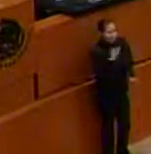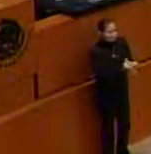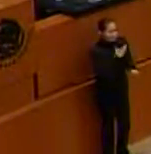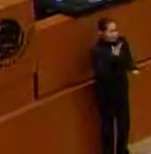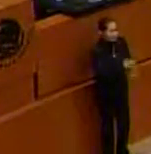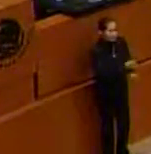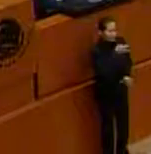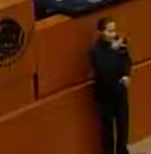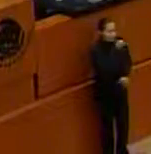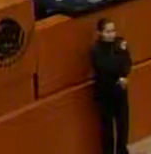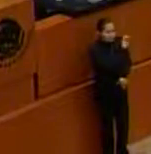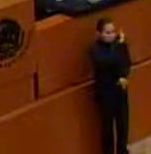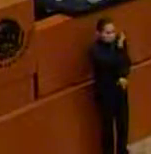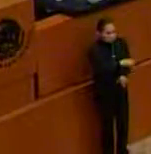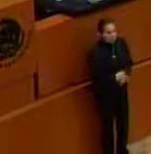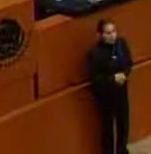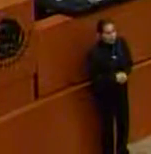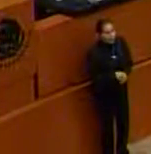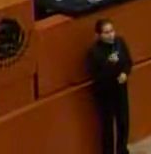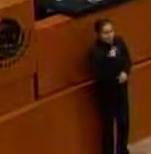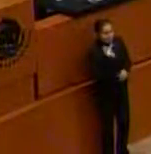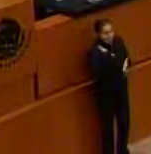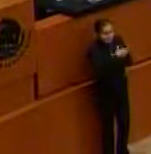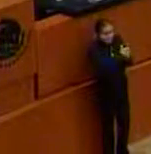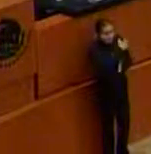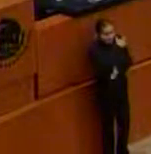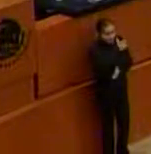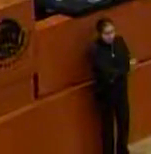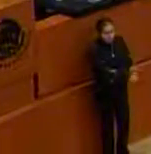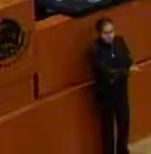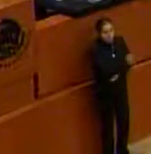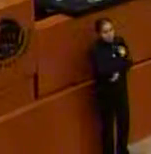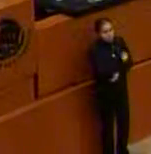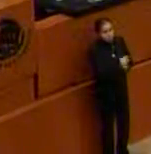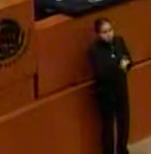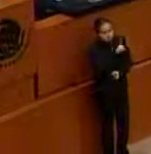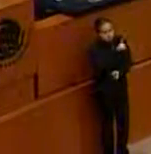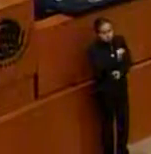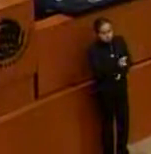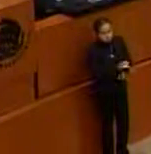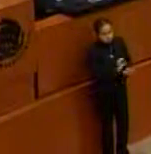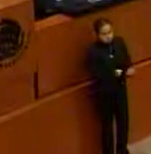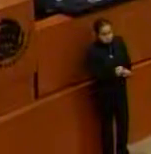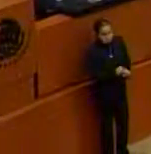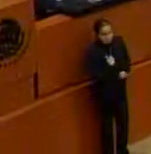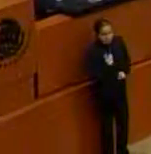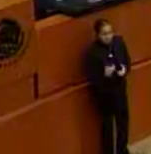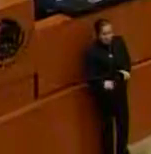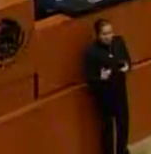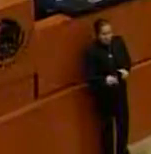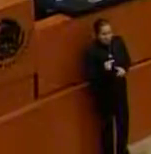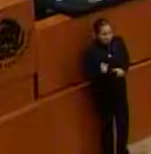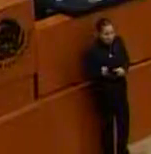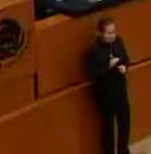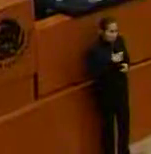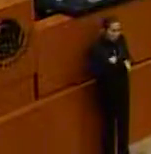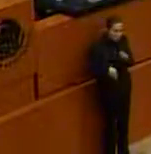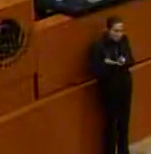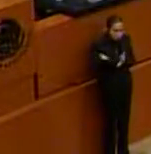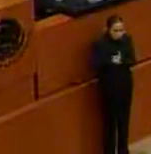Une pression à la baisse sur l'emploi et les salaires augmente la disparité de la richesse. La part entre bénéfices et